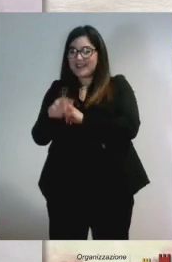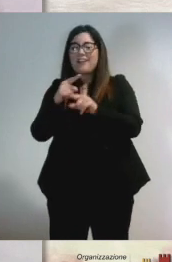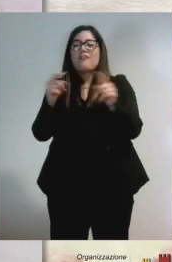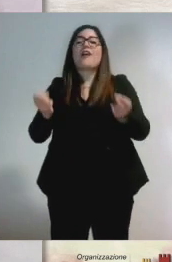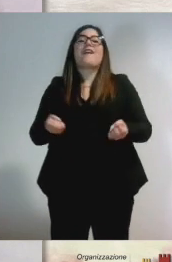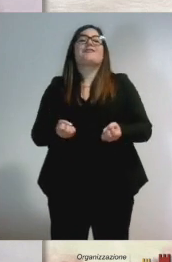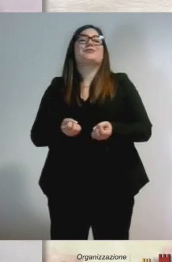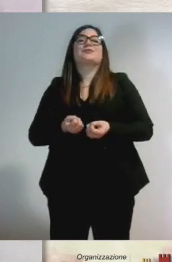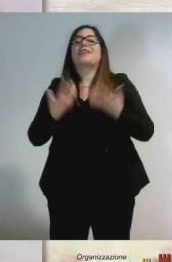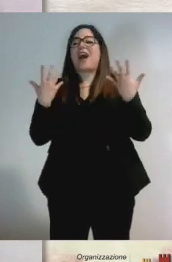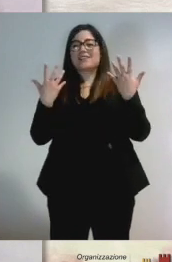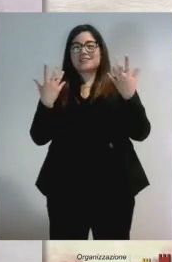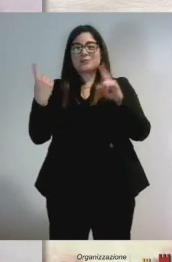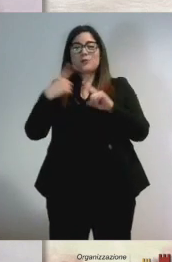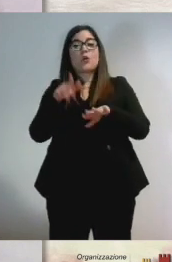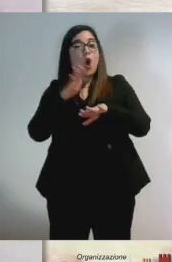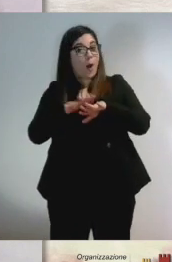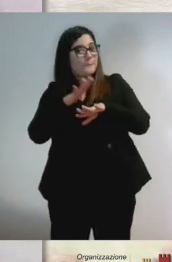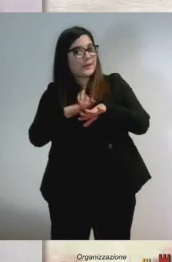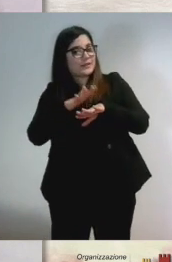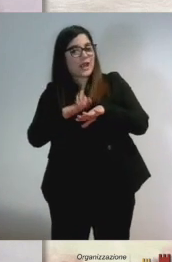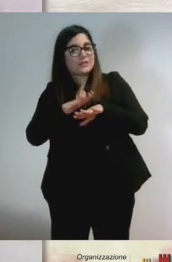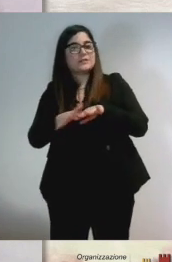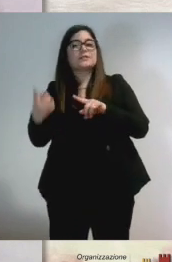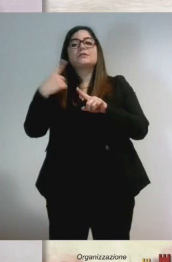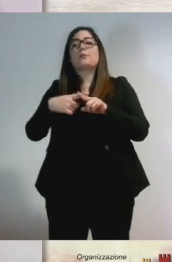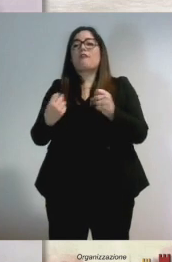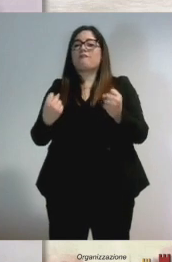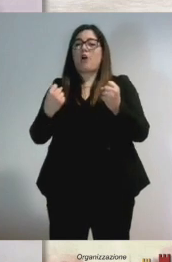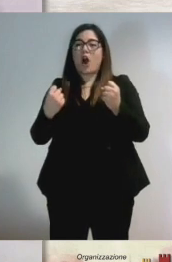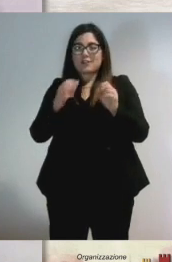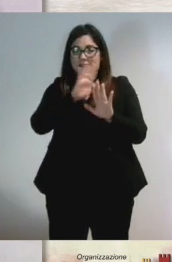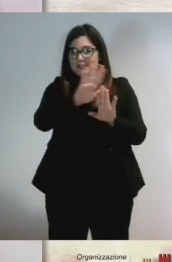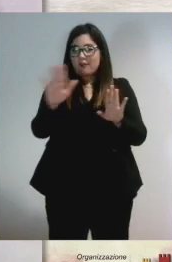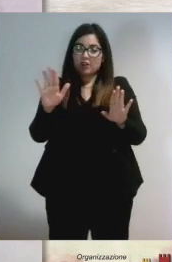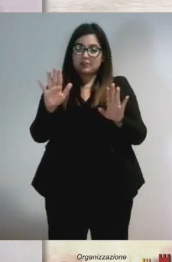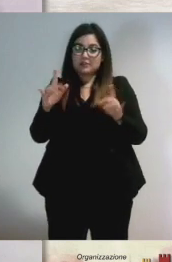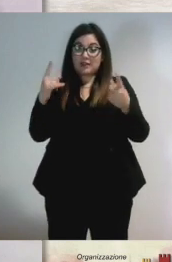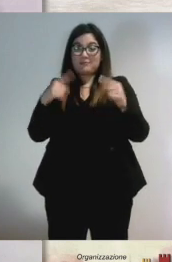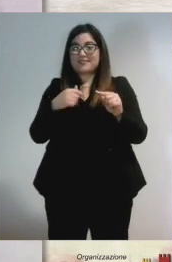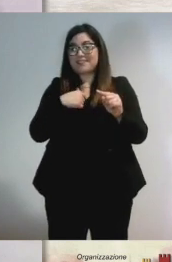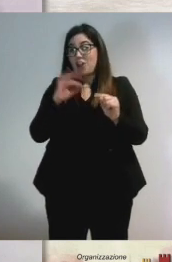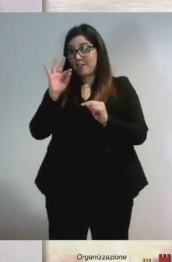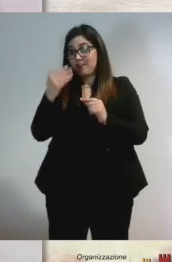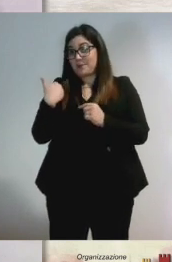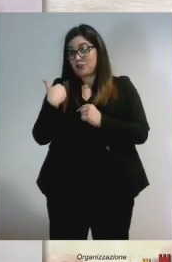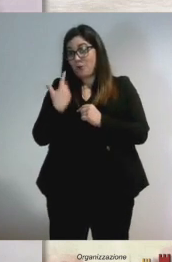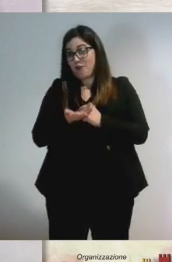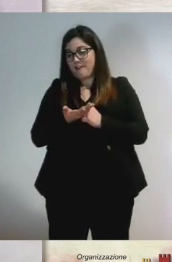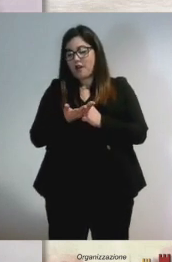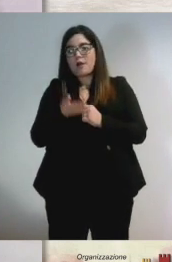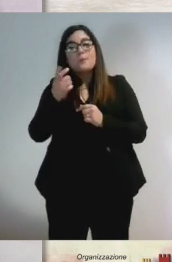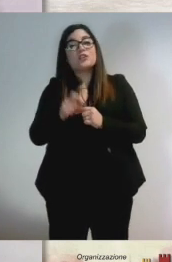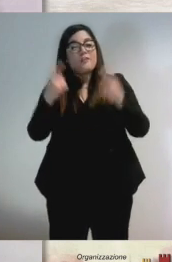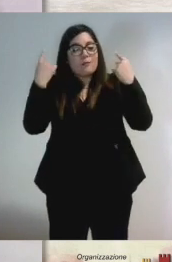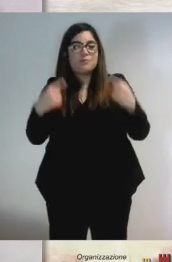le vostre competenze la vostra forza a cui ho fatto riferimento prima perché di questo stiamo